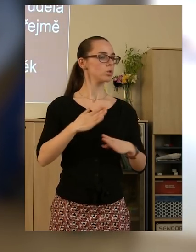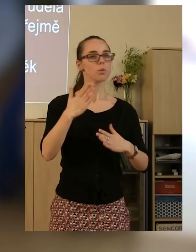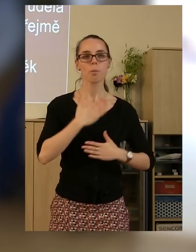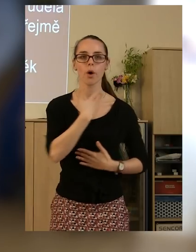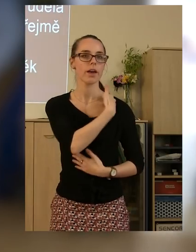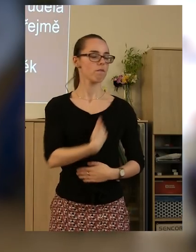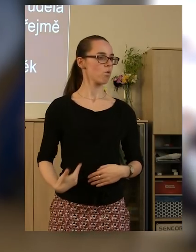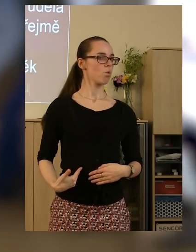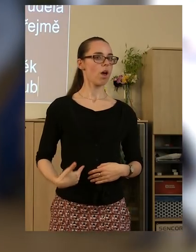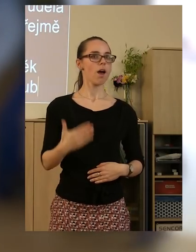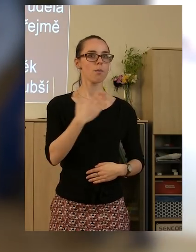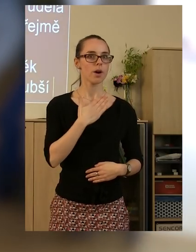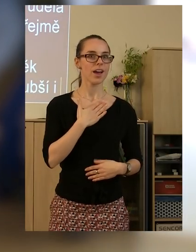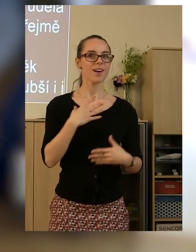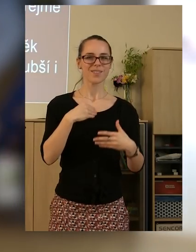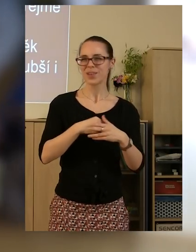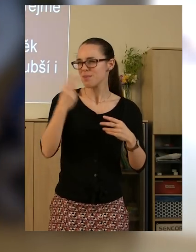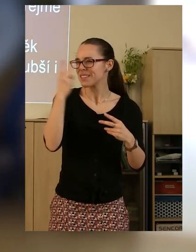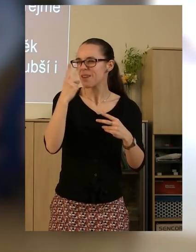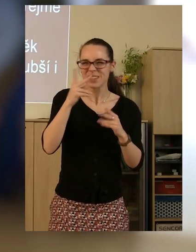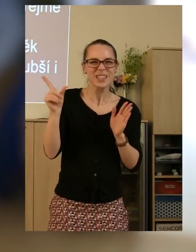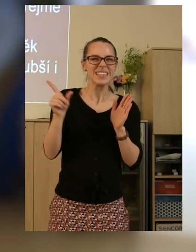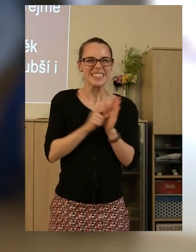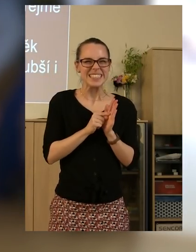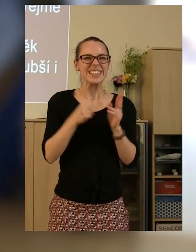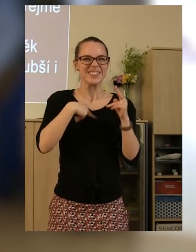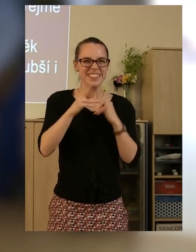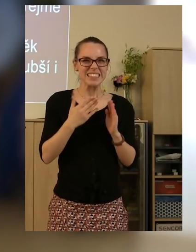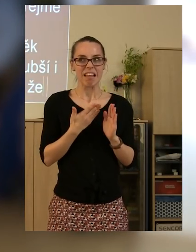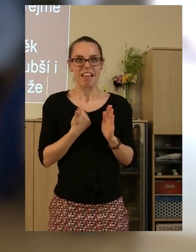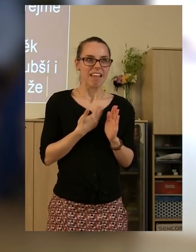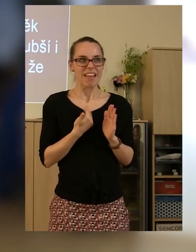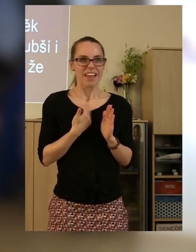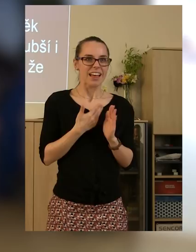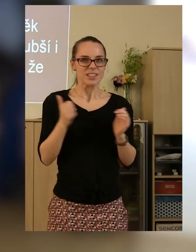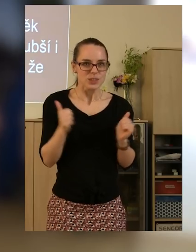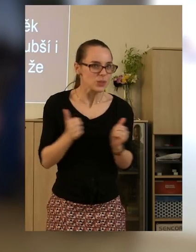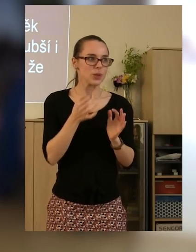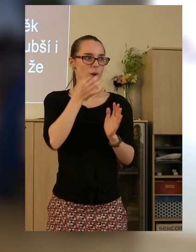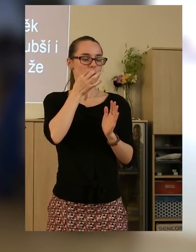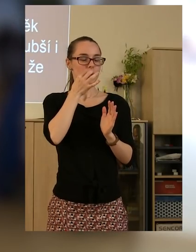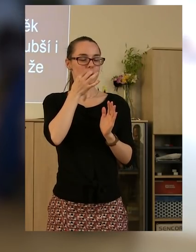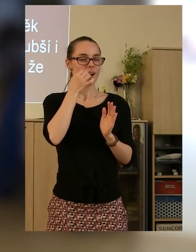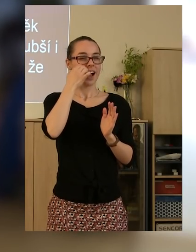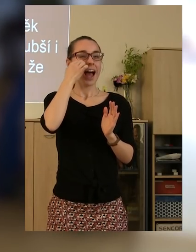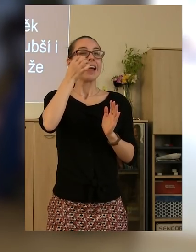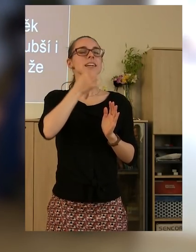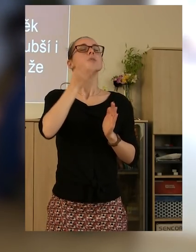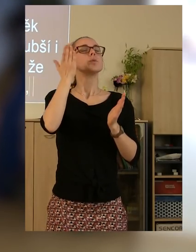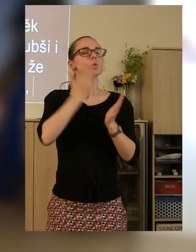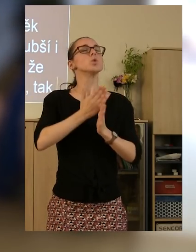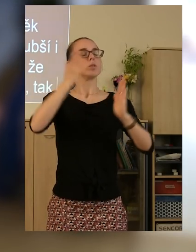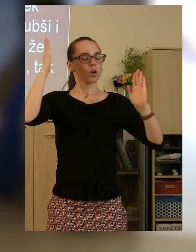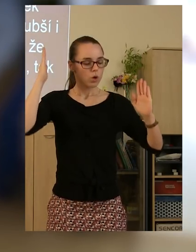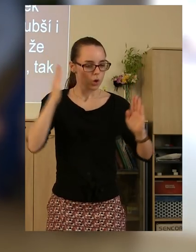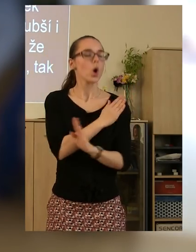nejistota. Samozřejmě, že ano, ale pokud se rozhodne, tak musí vědět, že